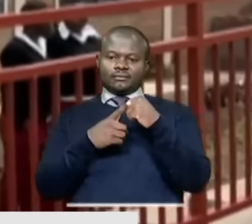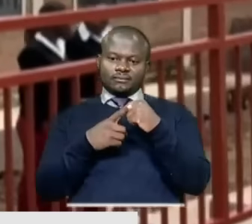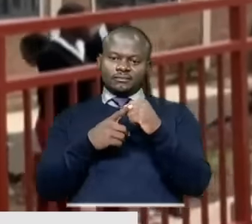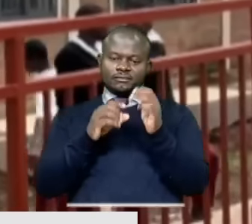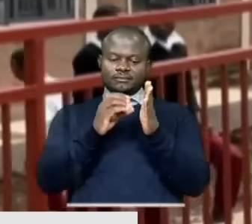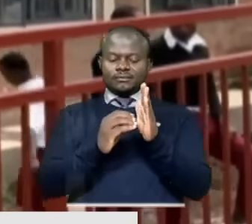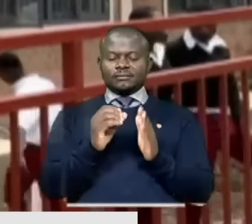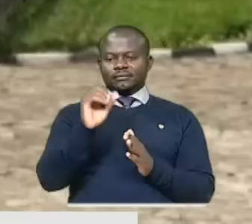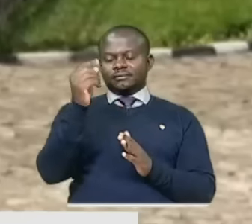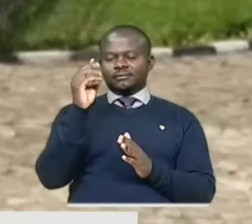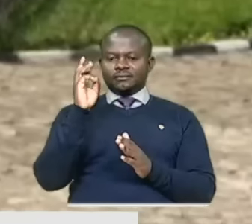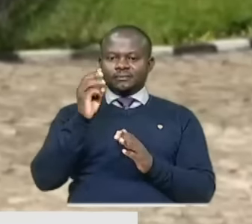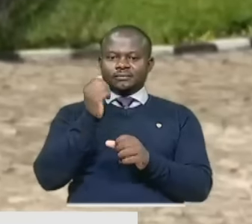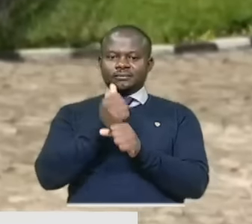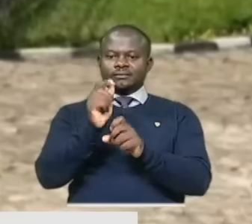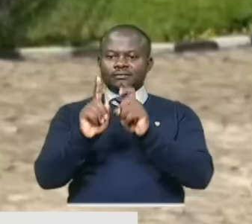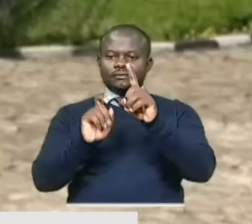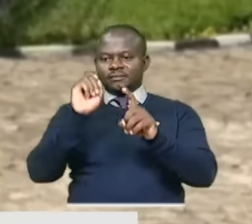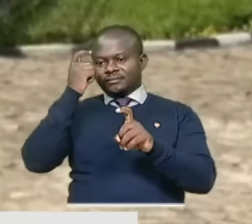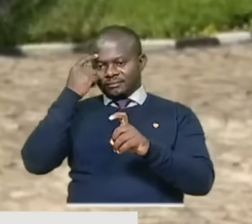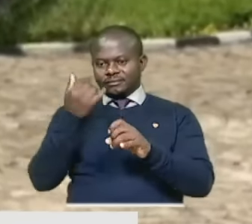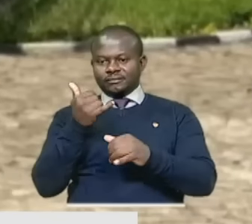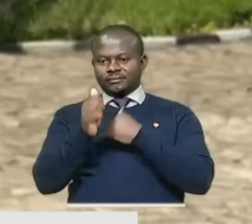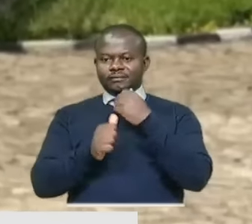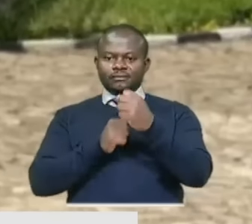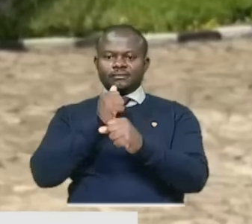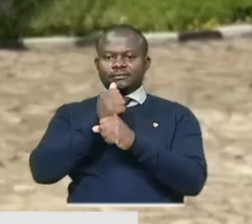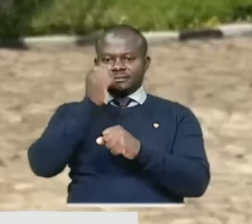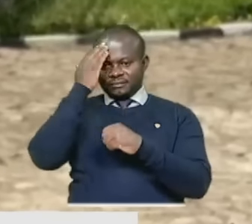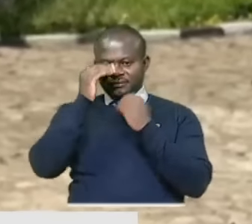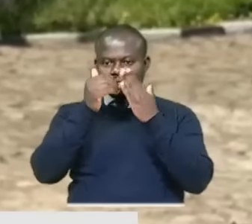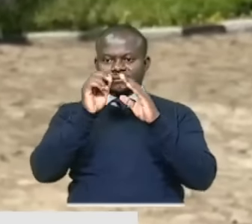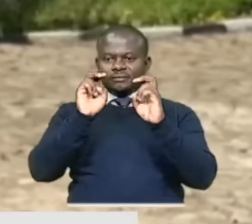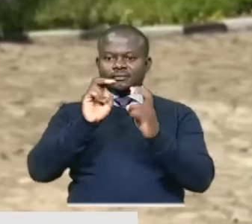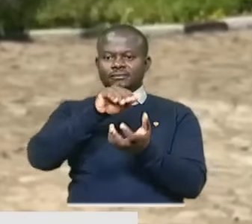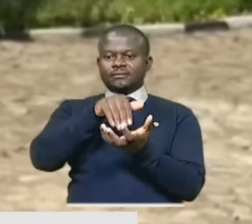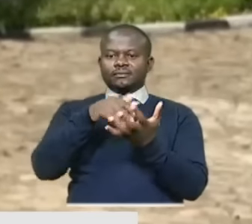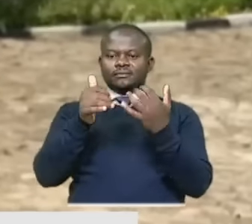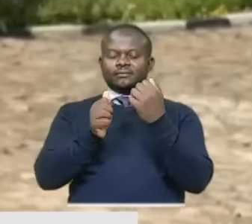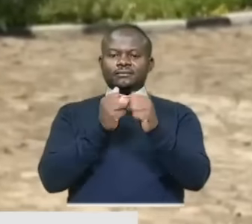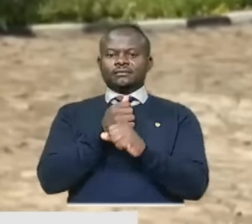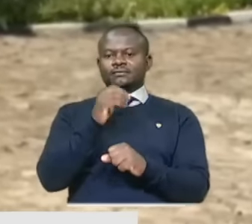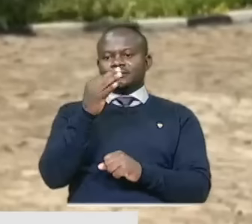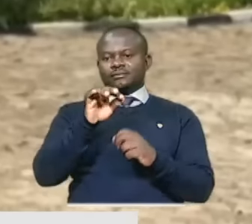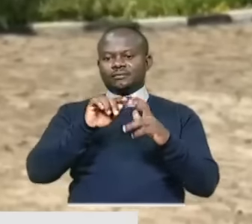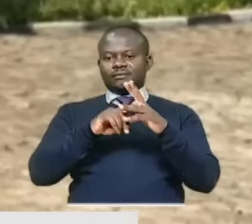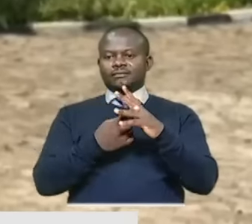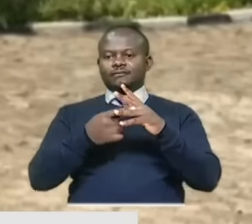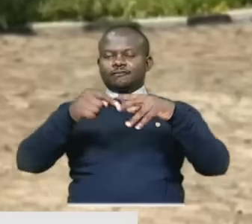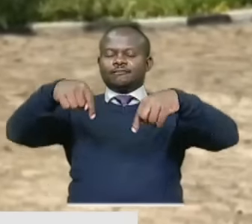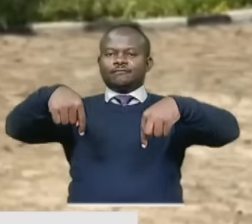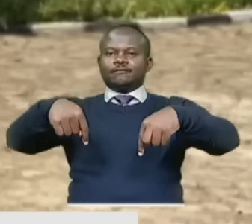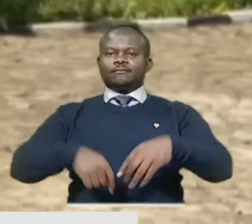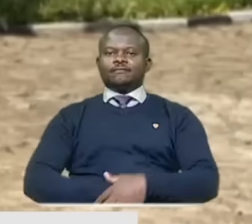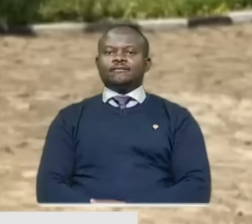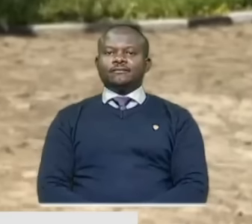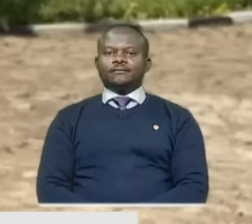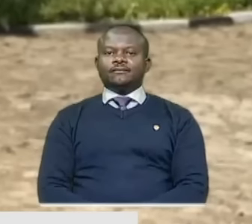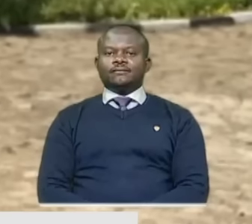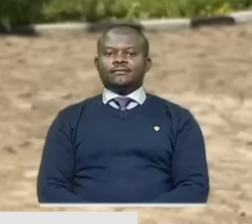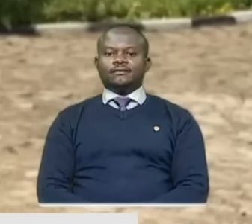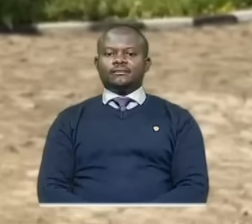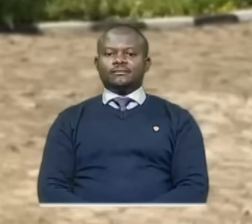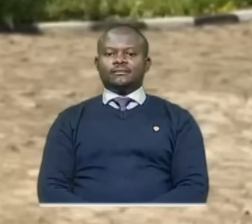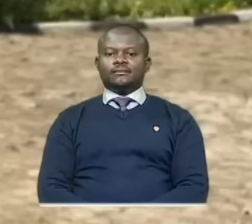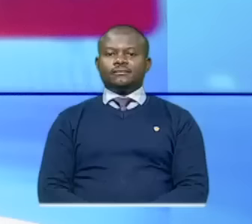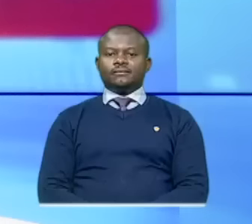cya mbere kiraza gukora ikizamini cya leta muri uyu mwaka kubera ko iki kigo kimaze imyaka 3 gitangiye. Mbarushimana Pio icyanika mu karere